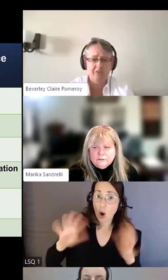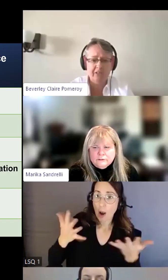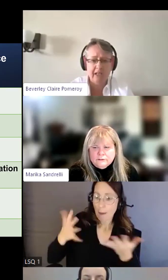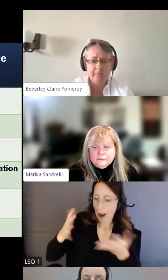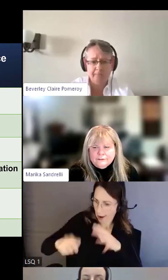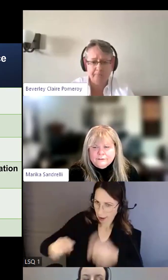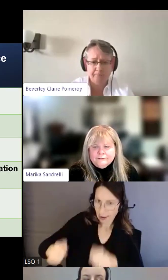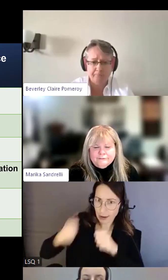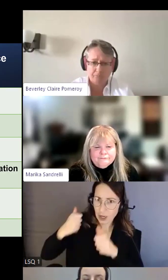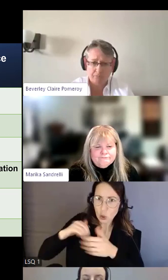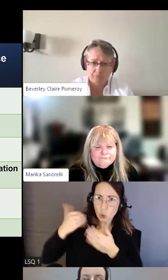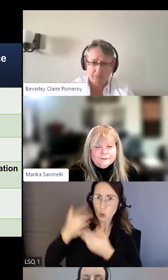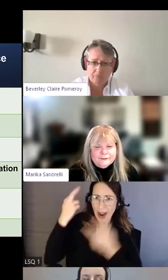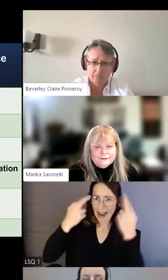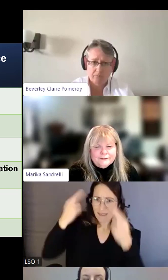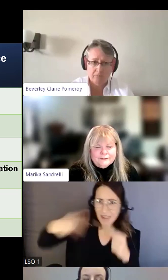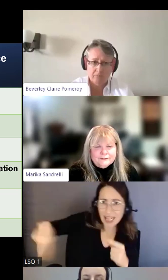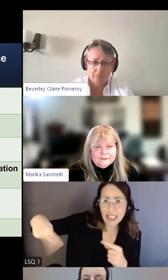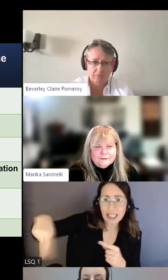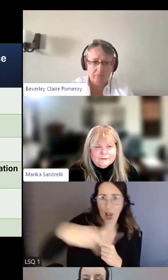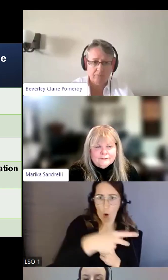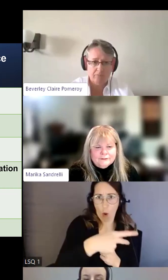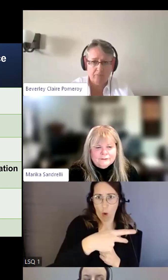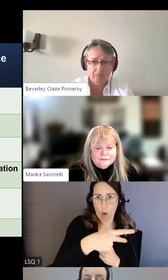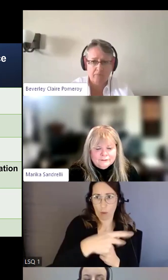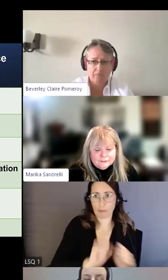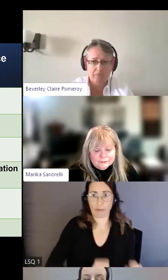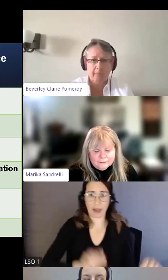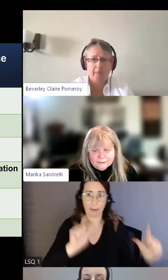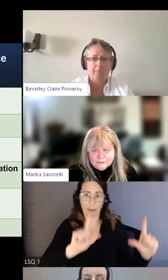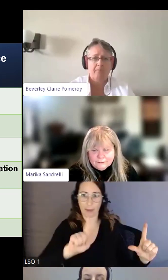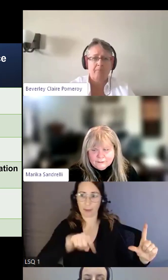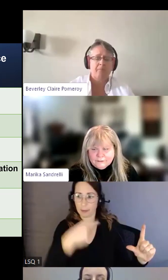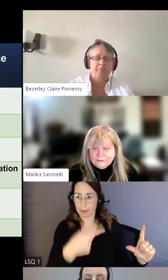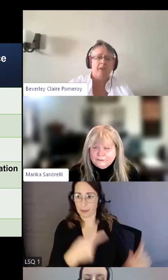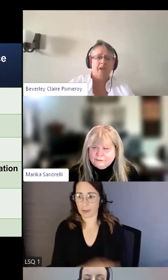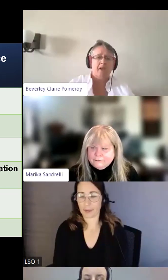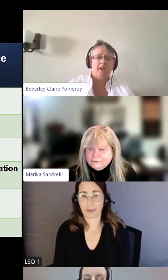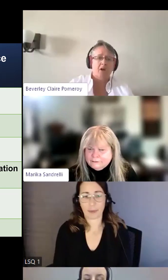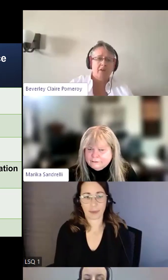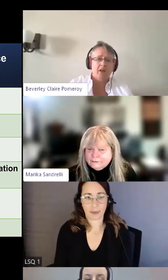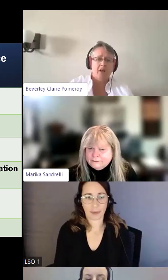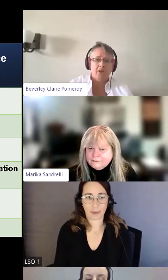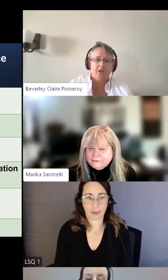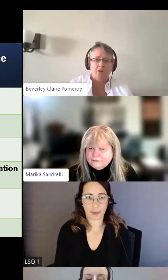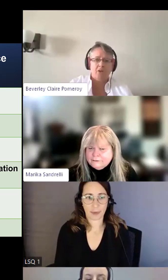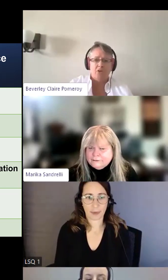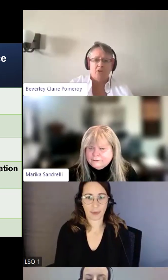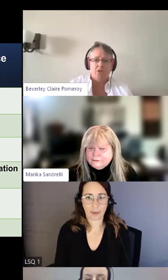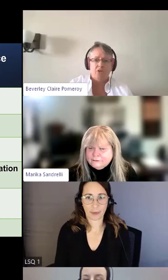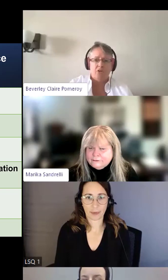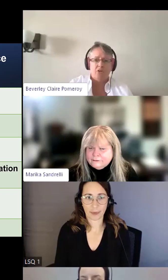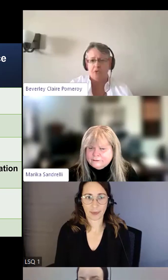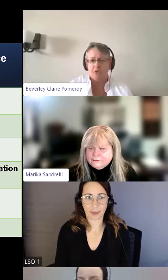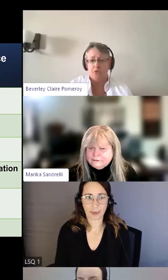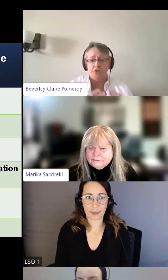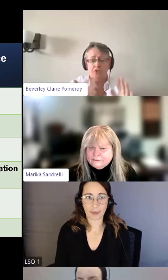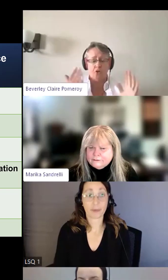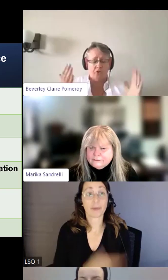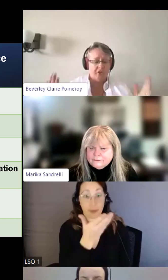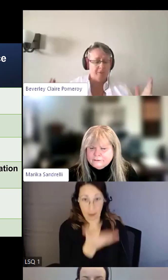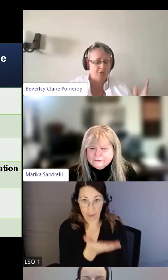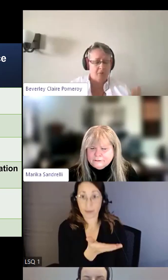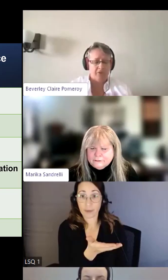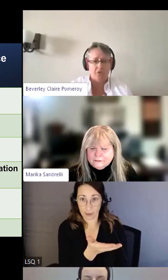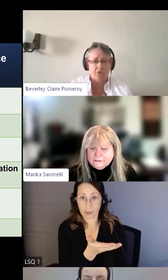Alors, sur cette note, La plupart des